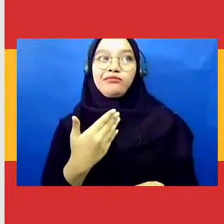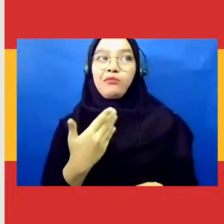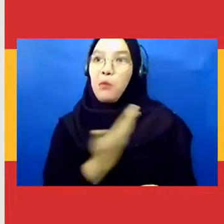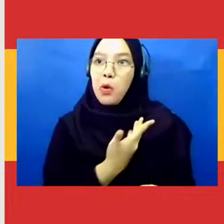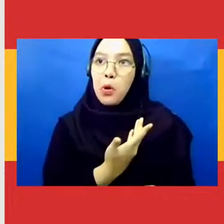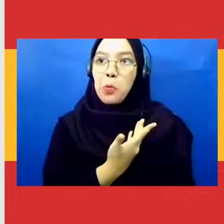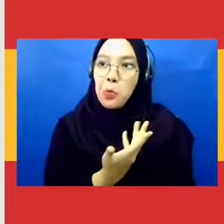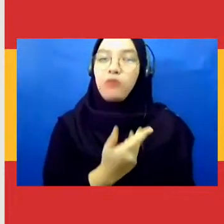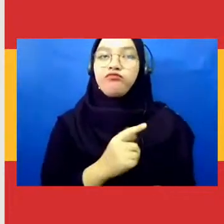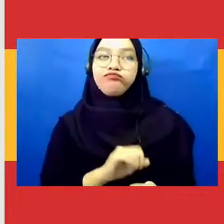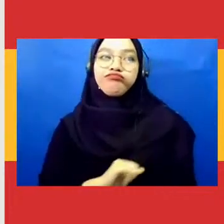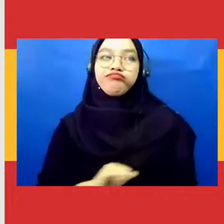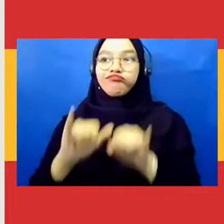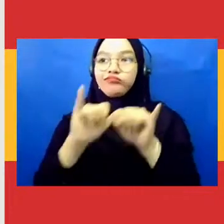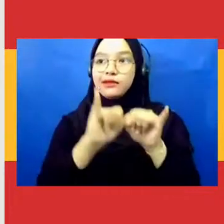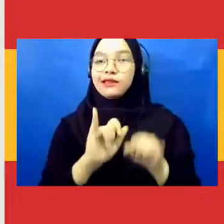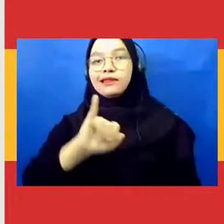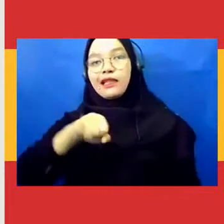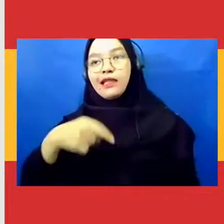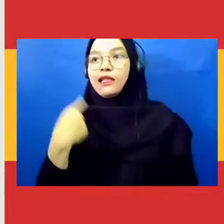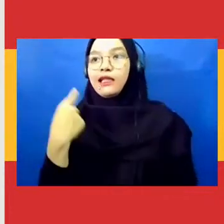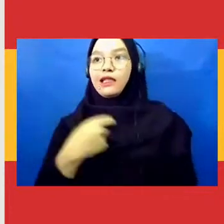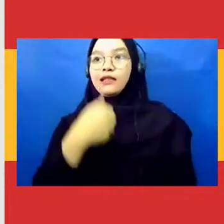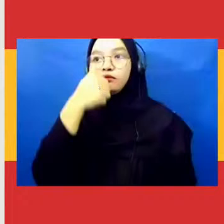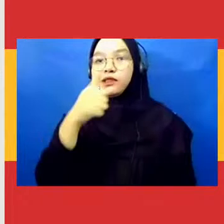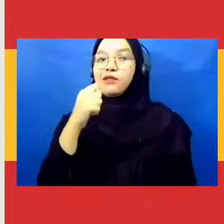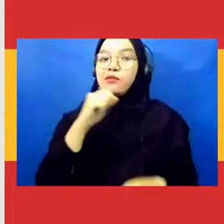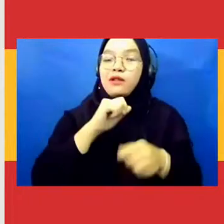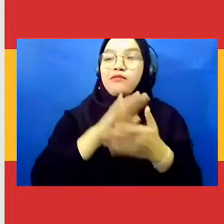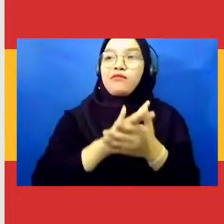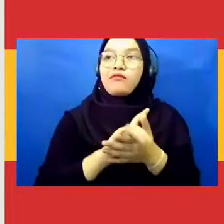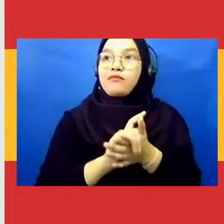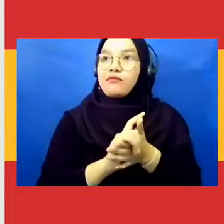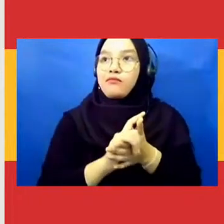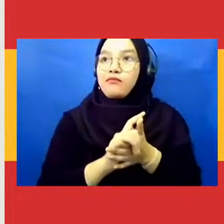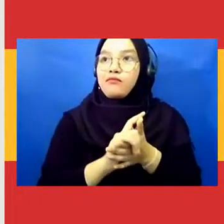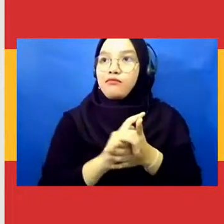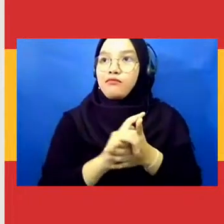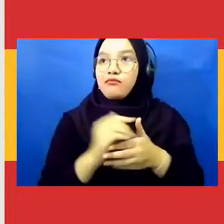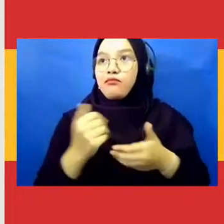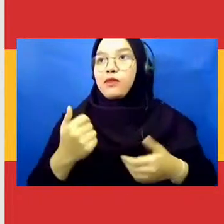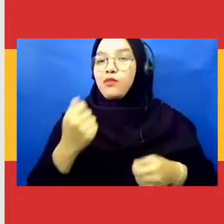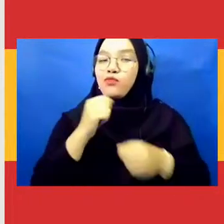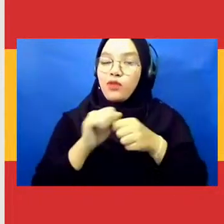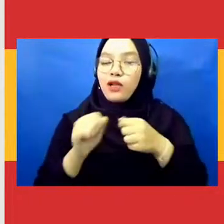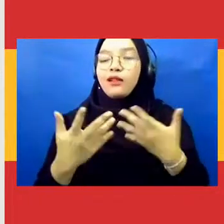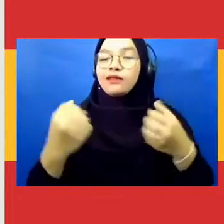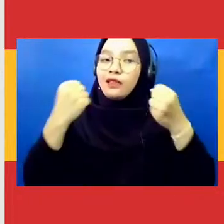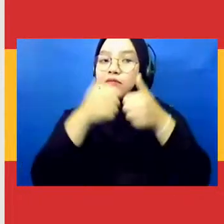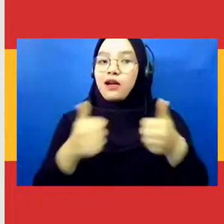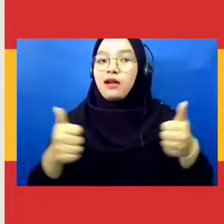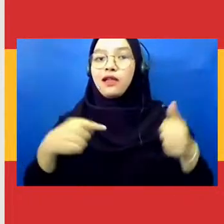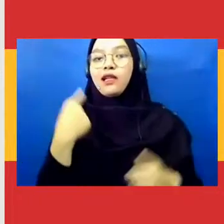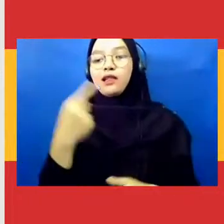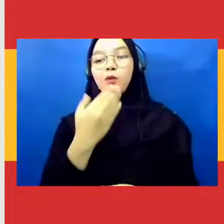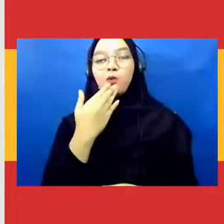dapat mewujudkan semuanya kesehatan kita dengan baik. Ya kita punya metro care, kita punya